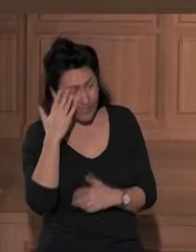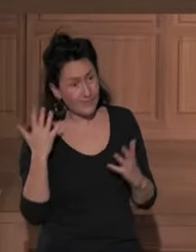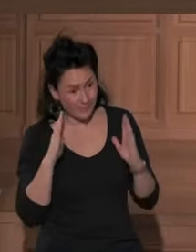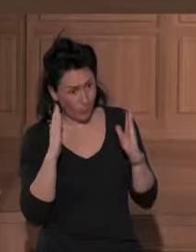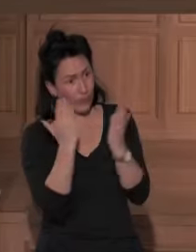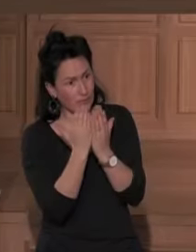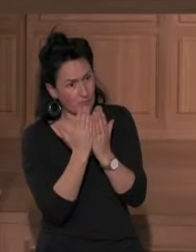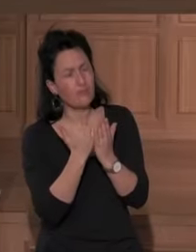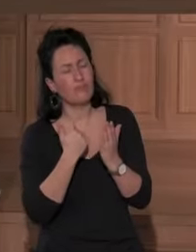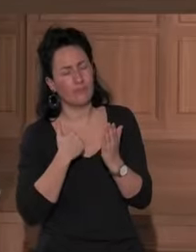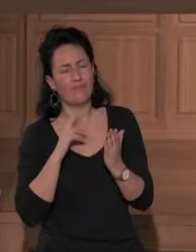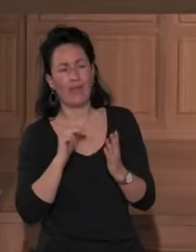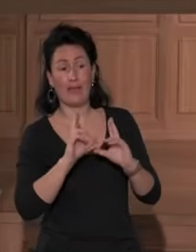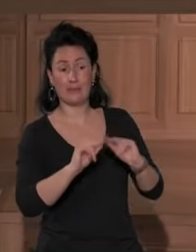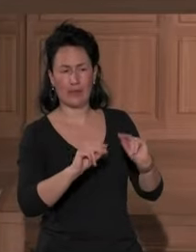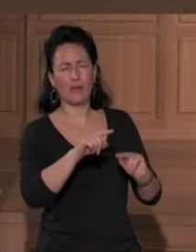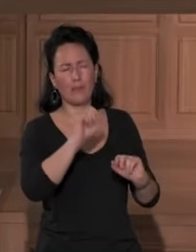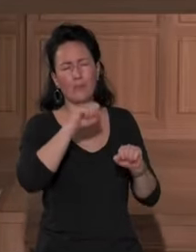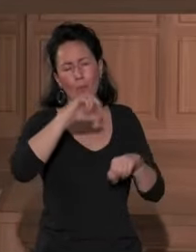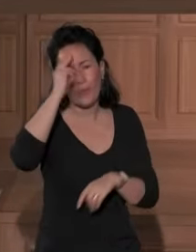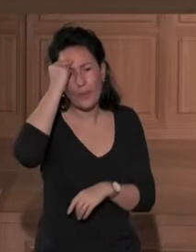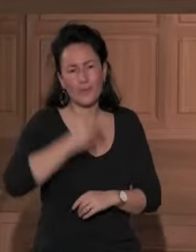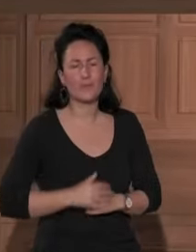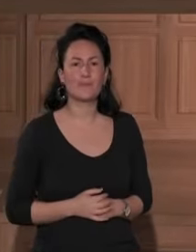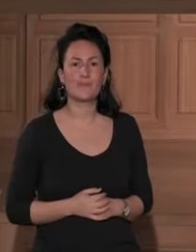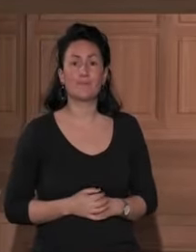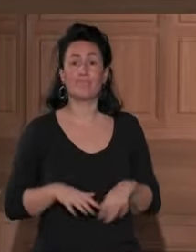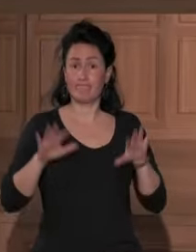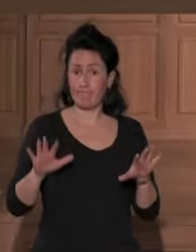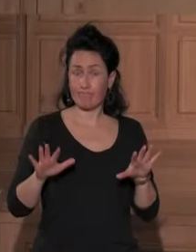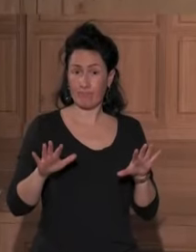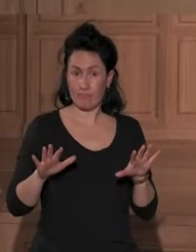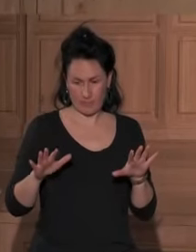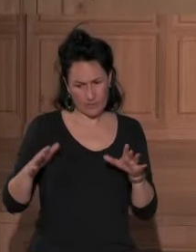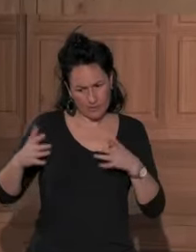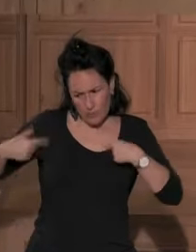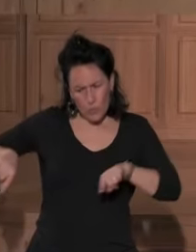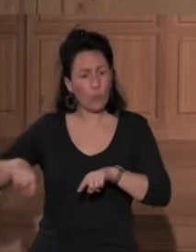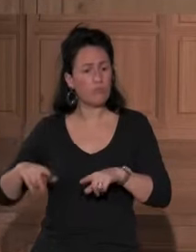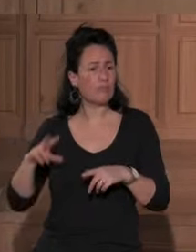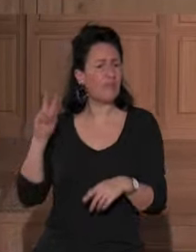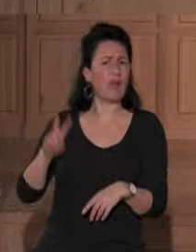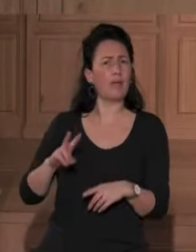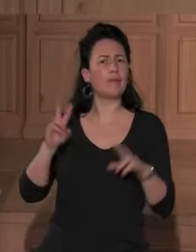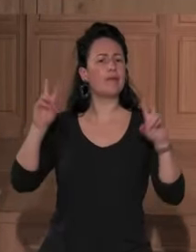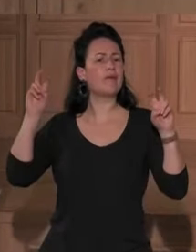c'est quoi l'autisme, vous allez comprendre. Maintenant, écoutez ça. C'est que nous, on n'est pas hors